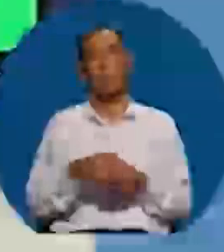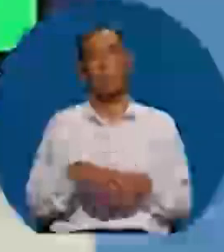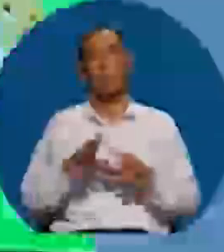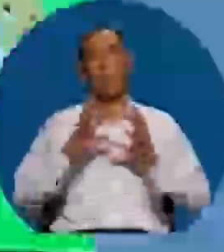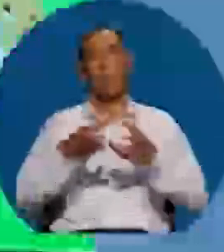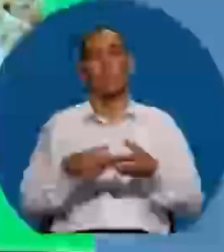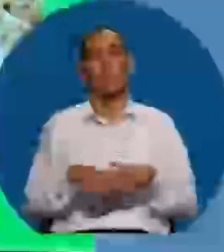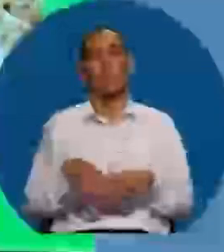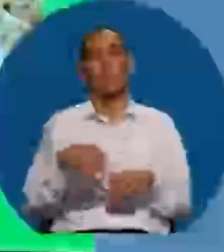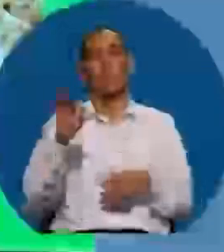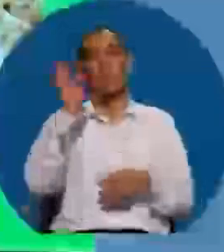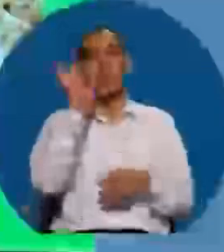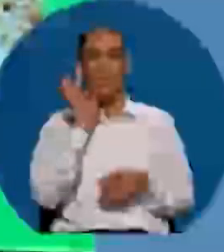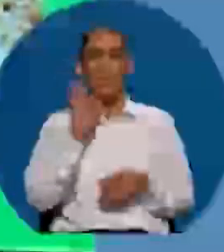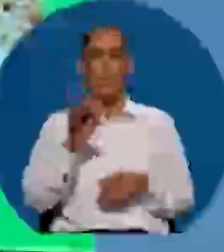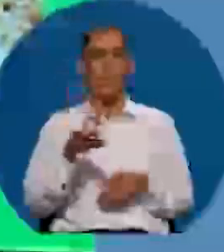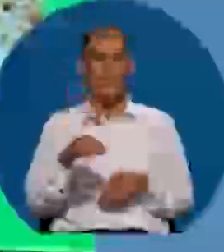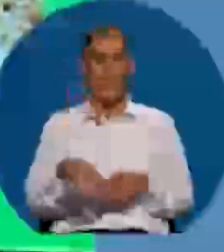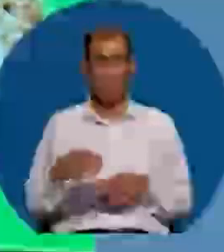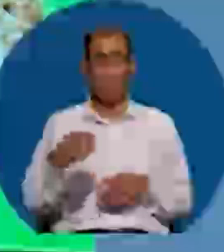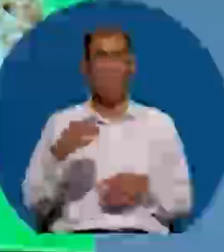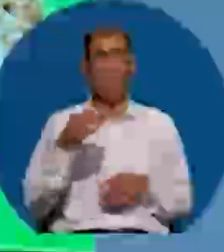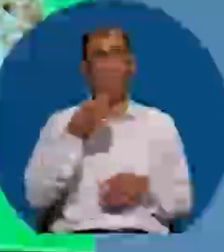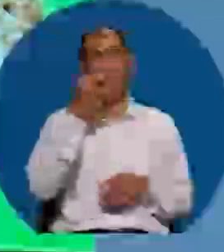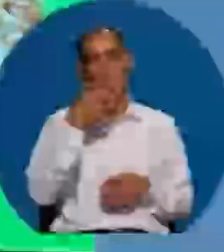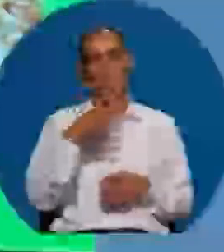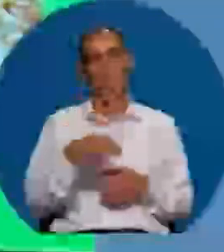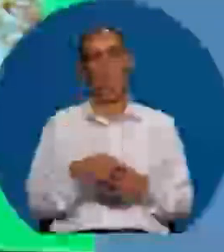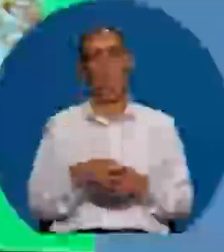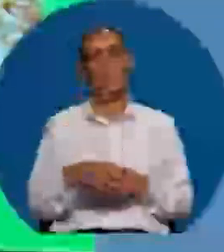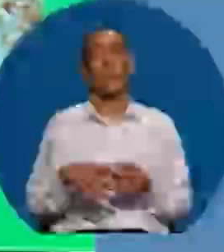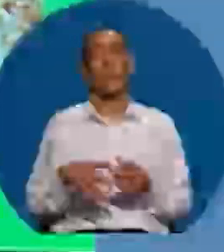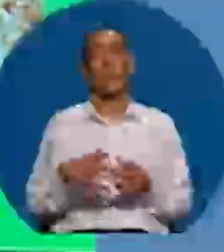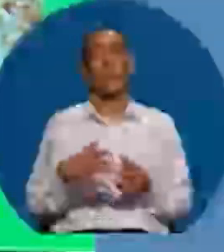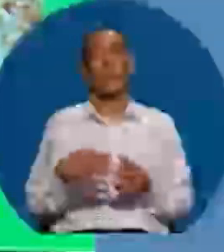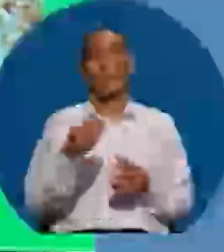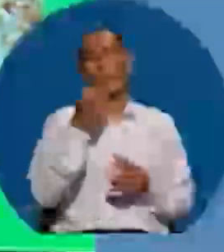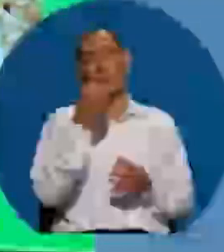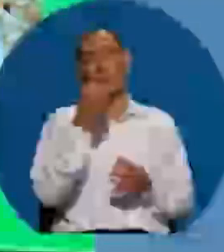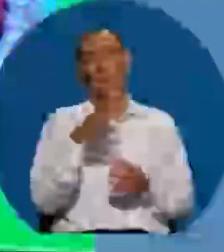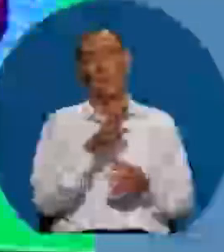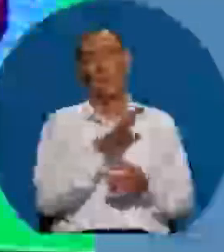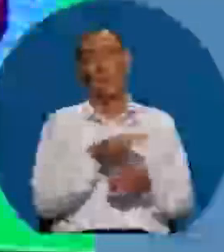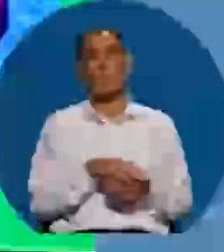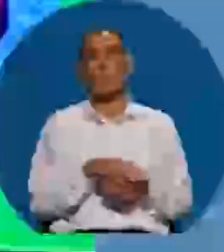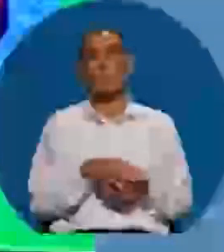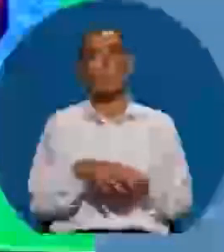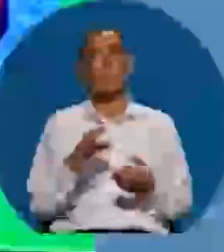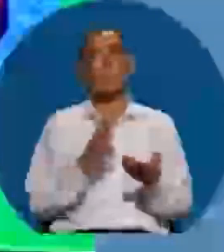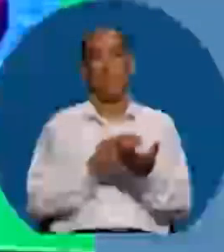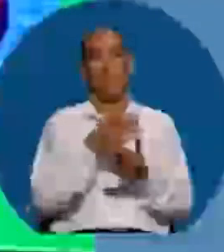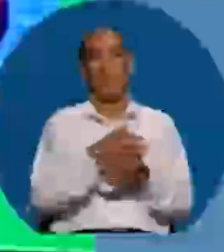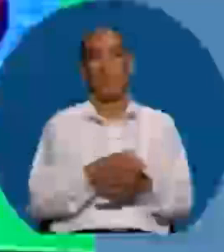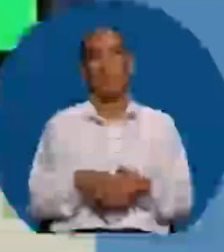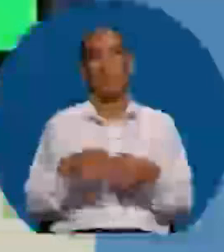ең мазалы, ең ширин, хам ең қош исли тағам екен. Неке сілер нанды